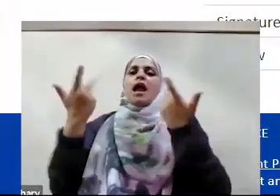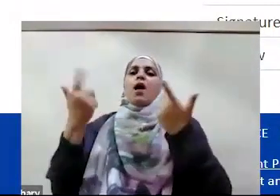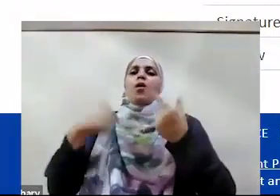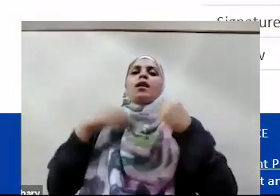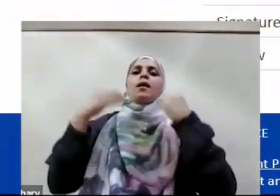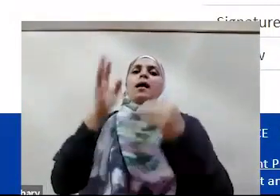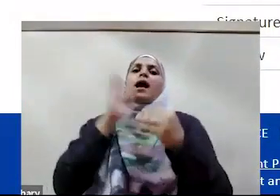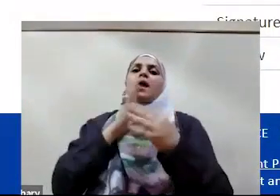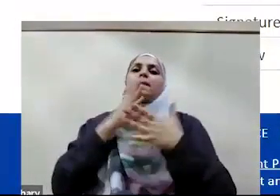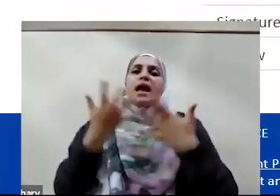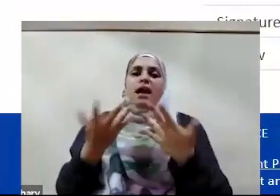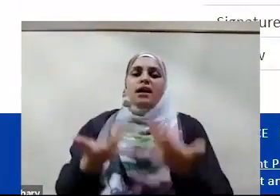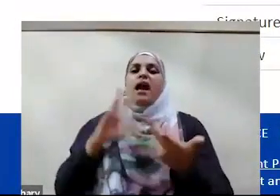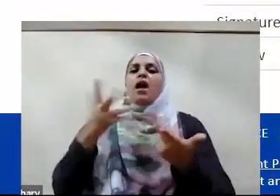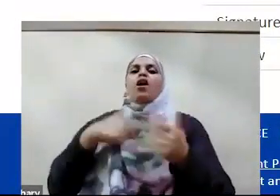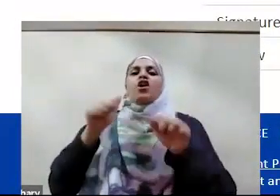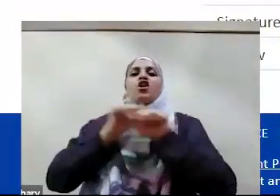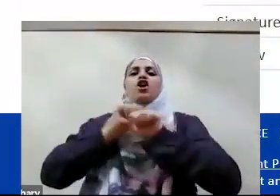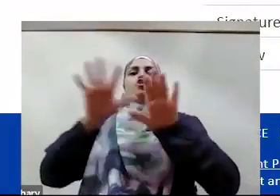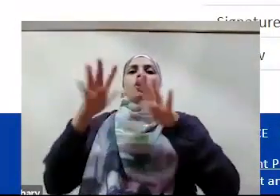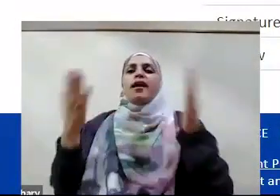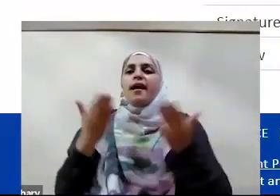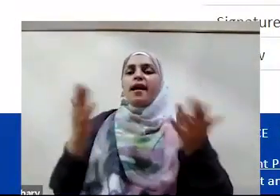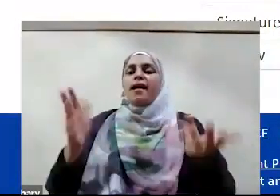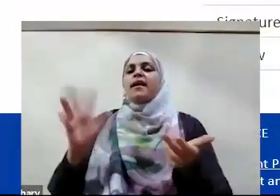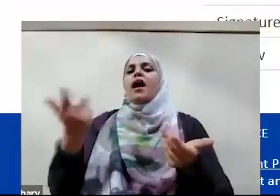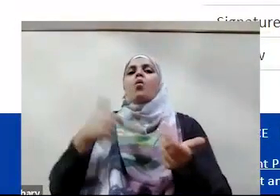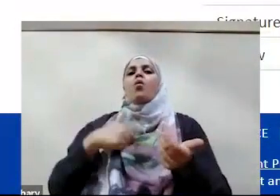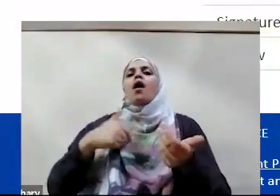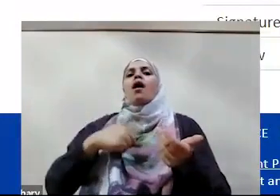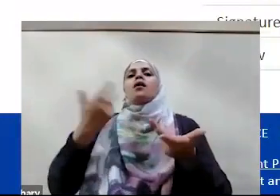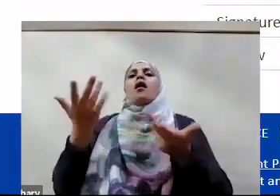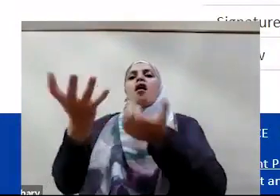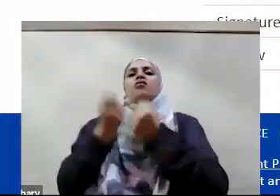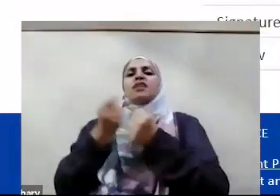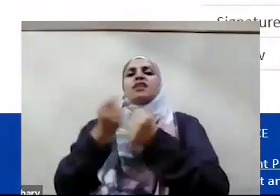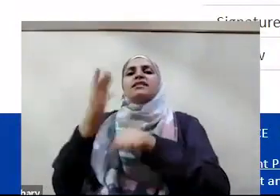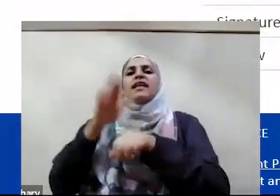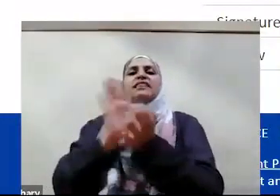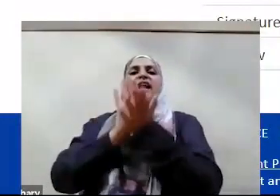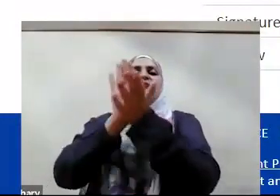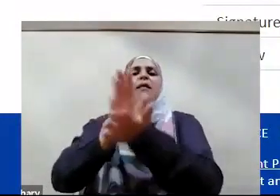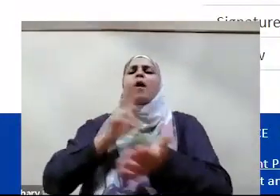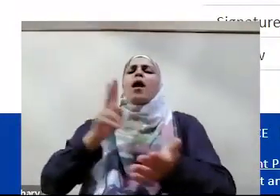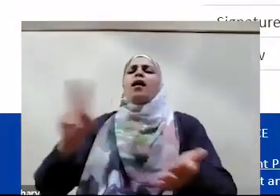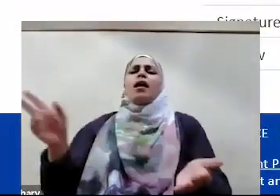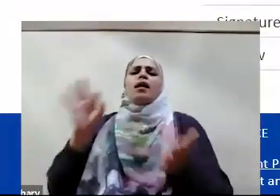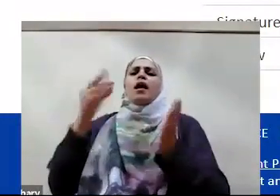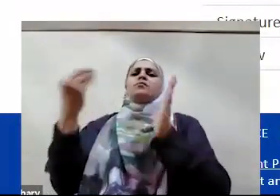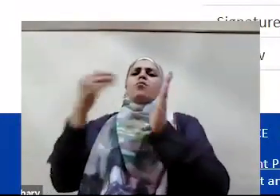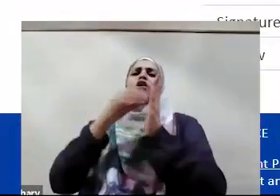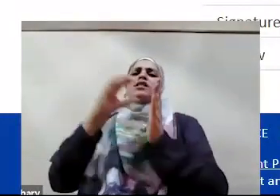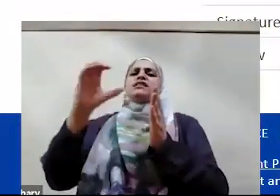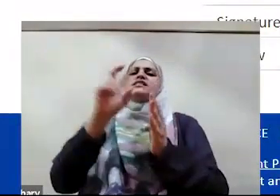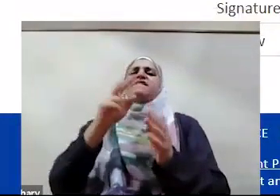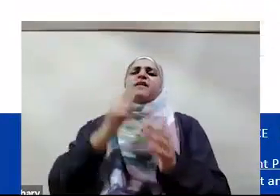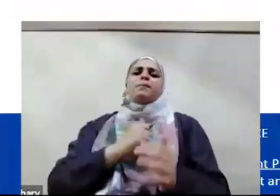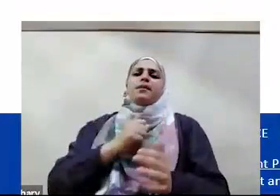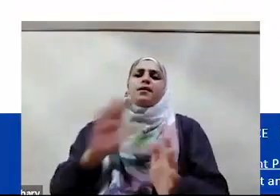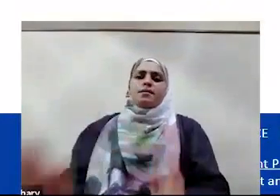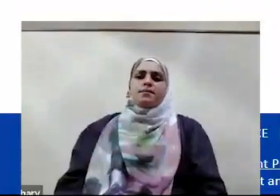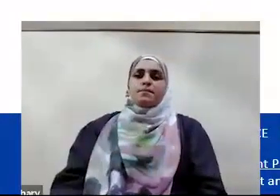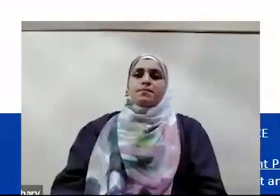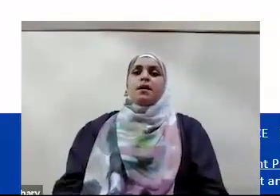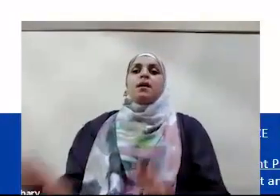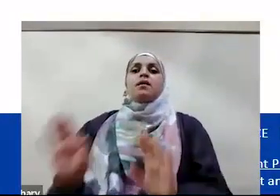أنا نشرت حاجة، لو أنا حصلت على أي تكريمات أو هكذا، كل ده لازم يكون في السي في بتاعي. بعد